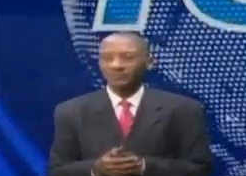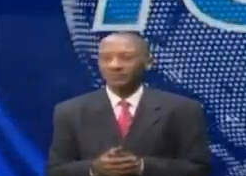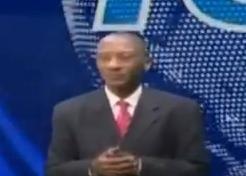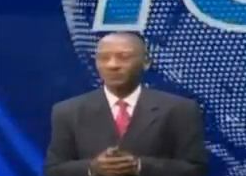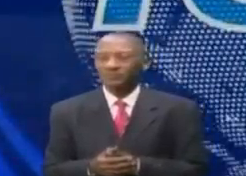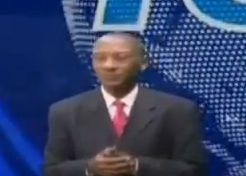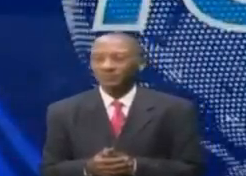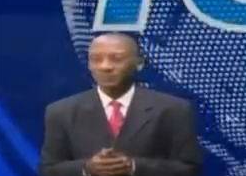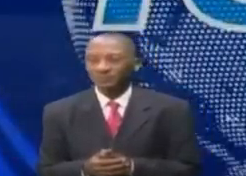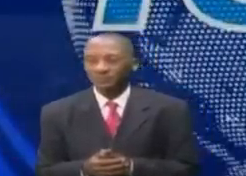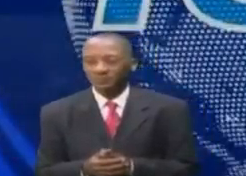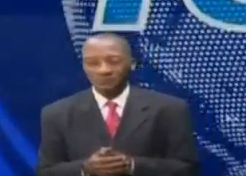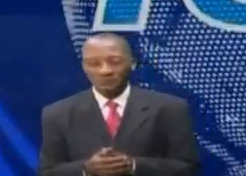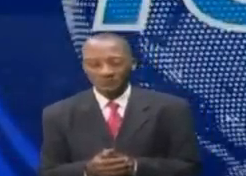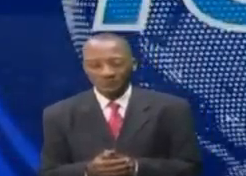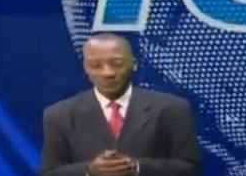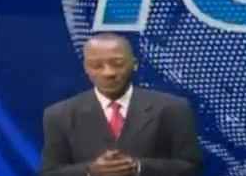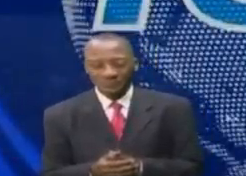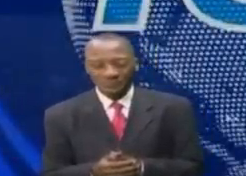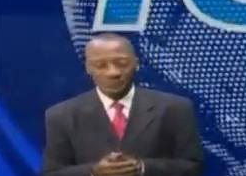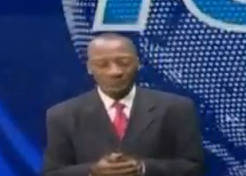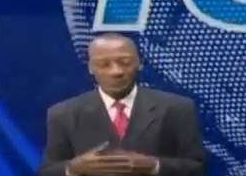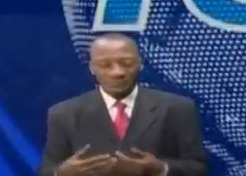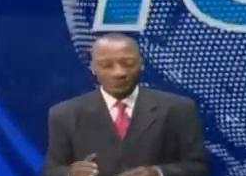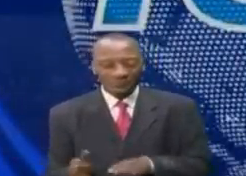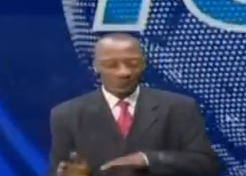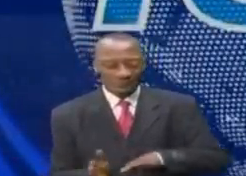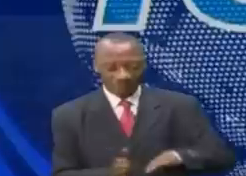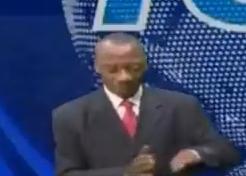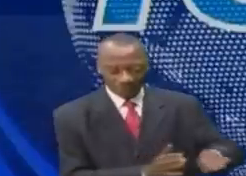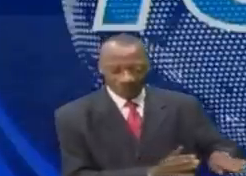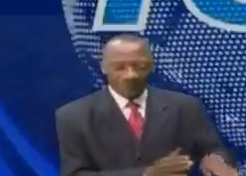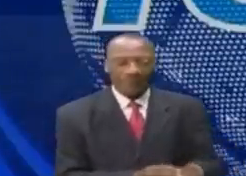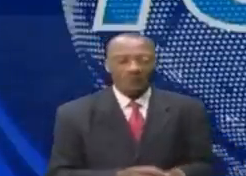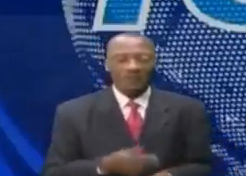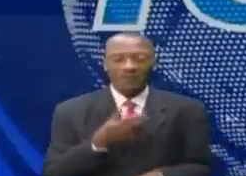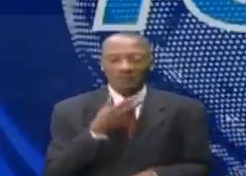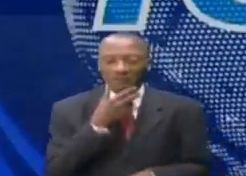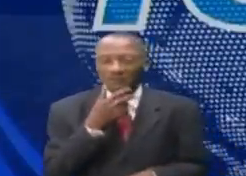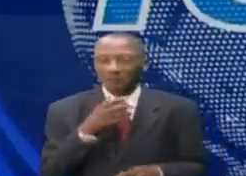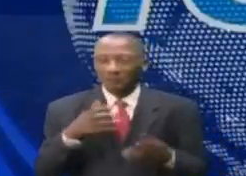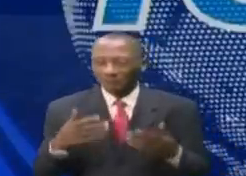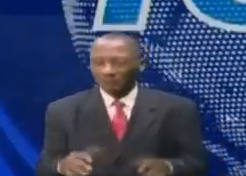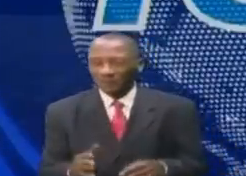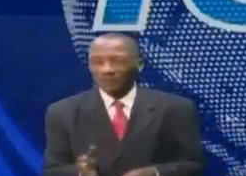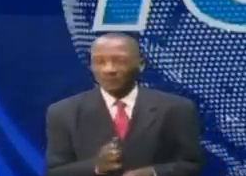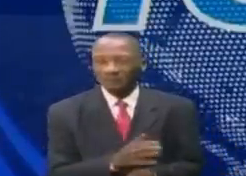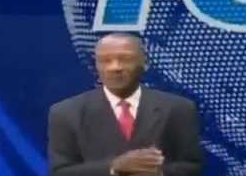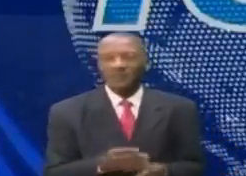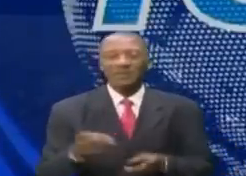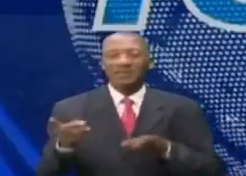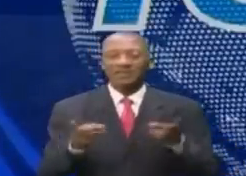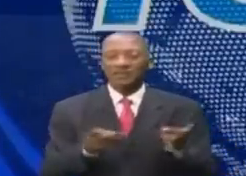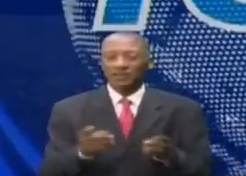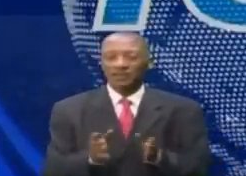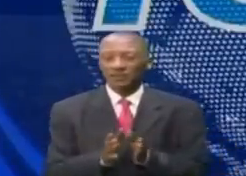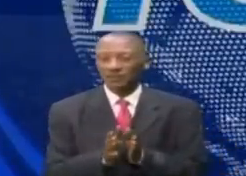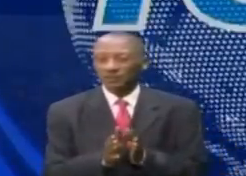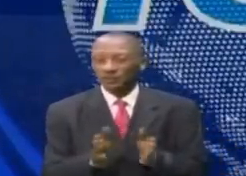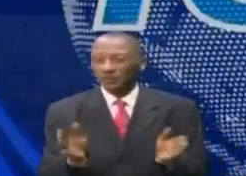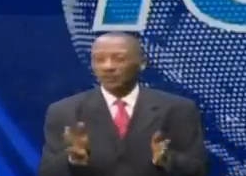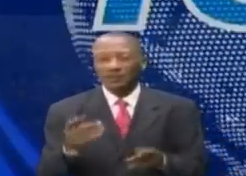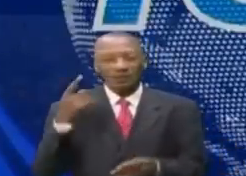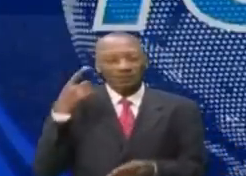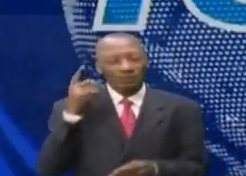Quittons Tshikapa pour le Congo central, un nouveau bâtiment qui abritera la direction générale de recettes du Congo central,